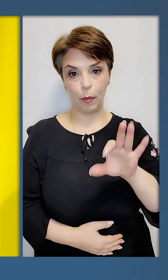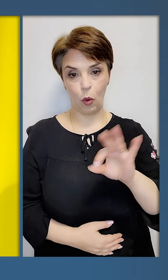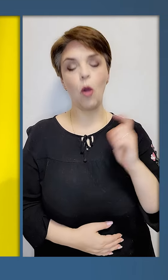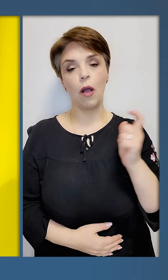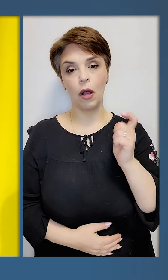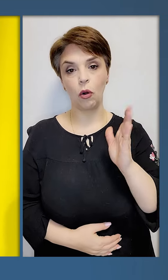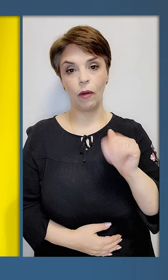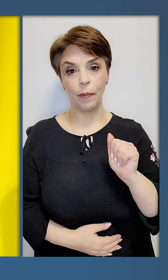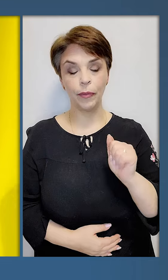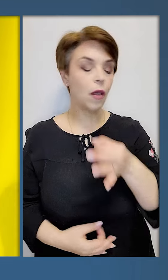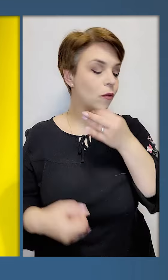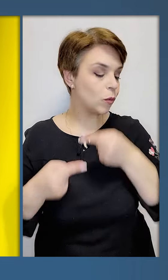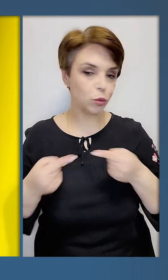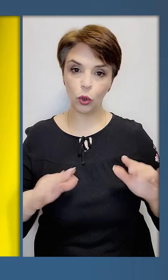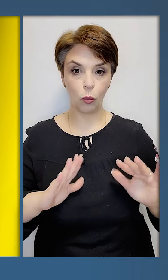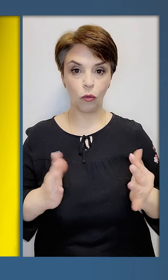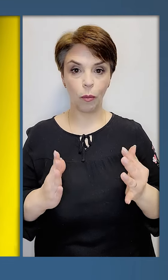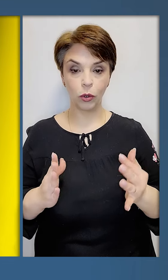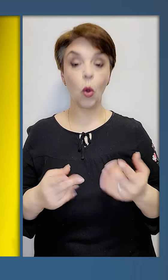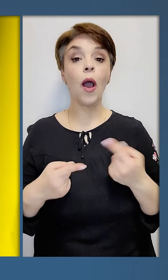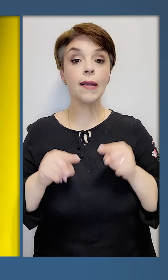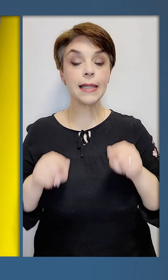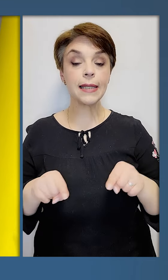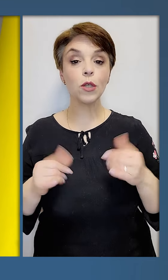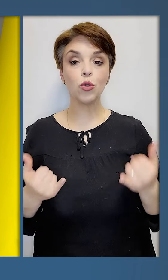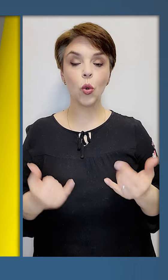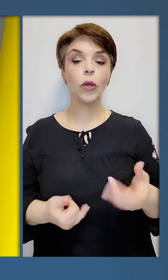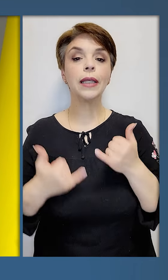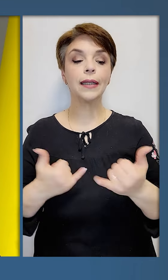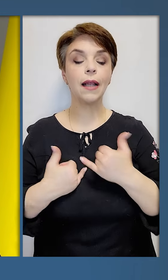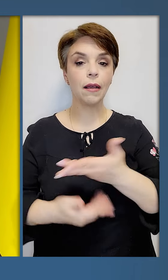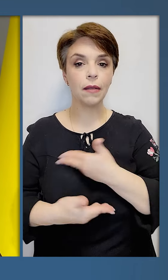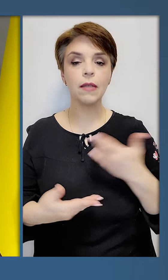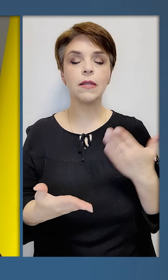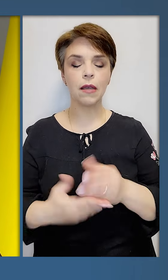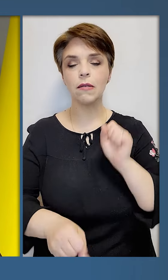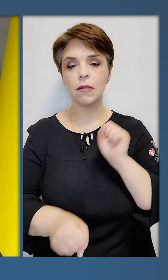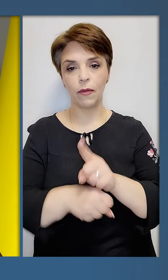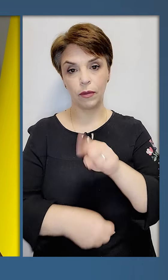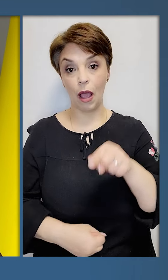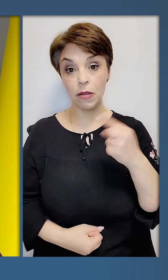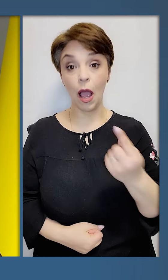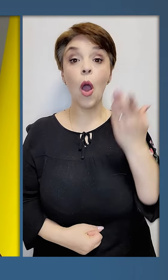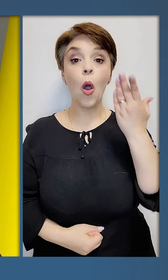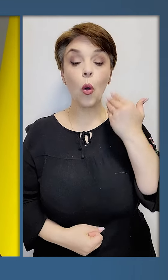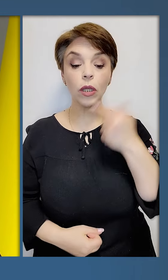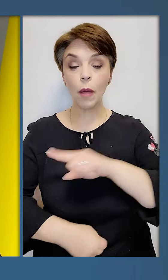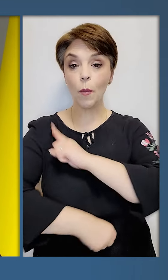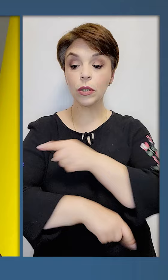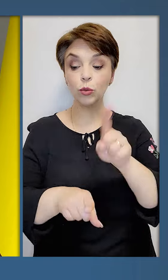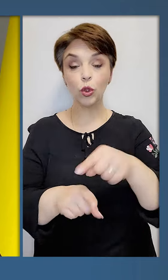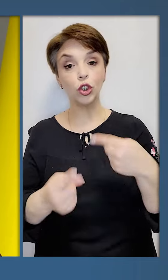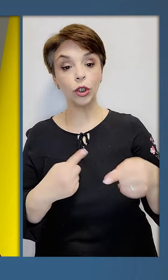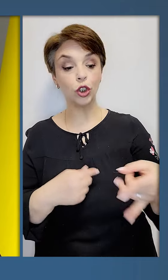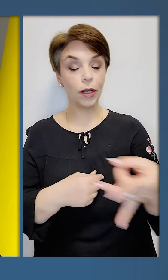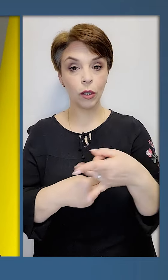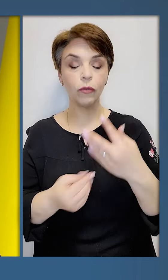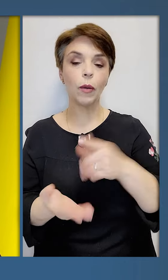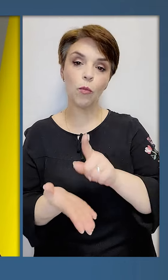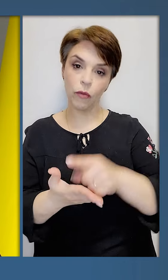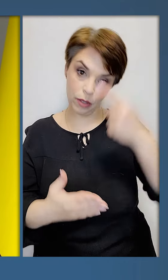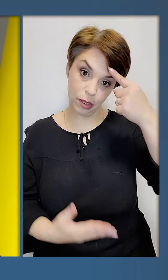ППО Харків у будь-якому випадку. Це сьогодні для нас є завдання. Коли ми посилюємо той чи інший регіон,